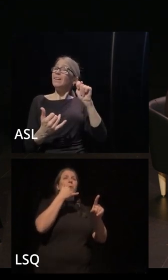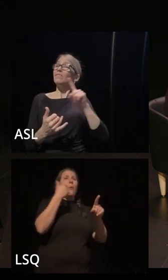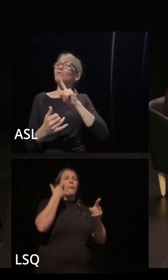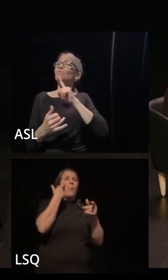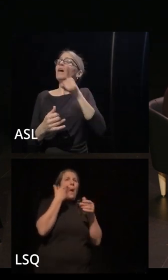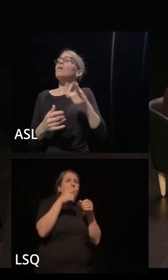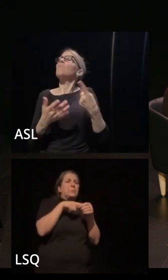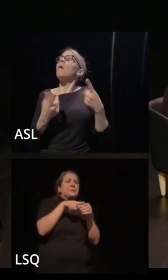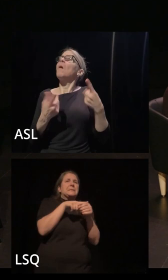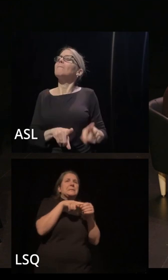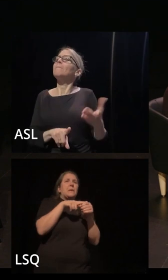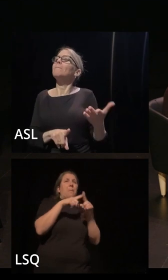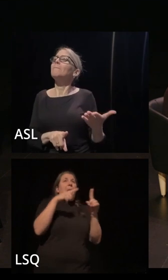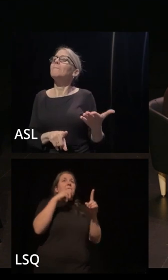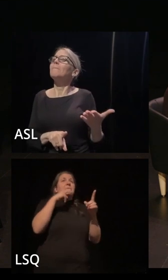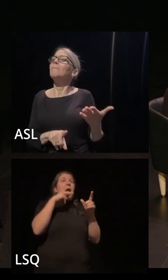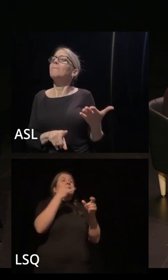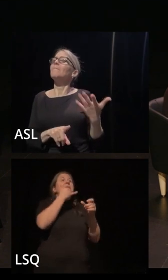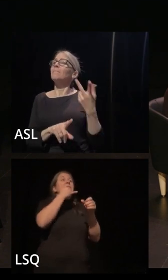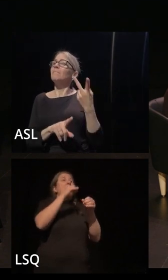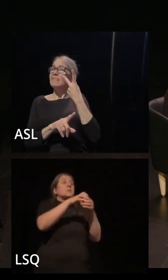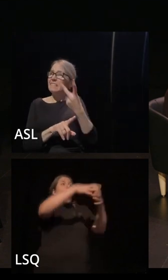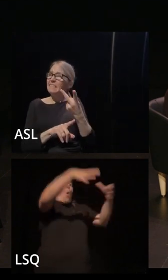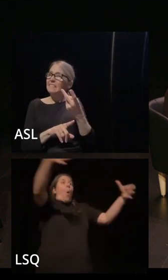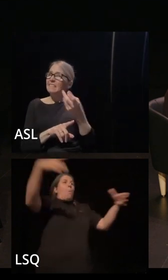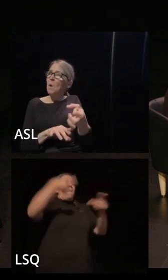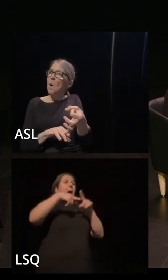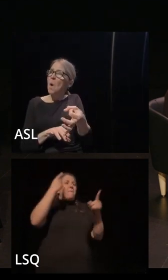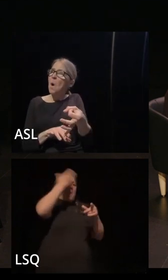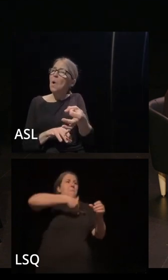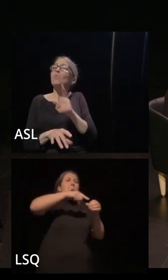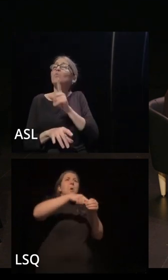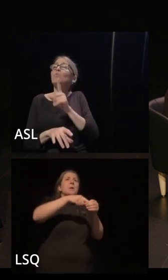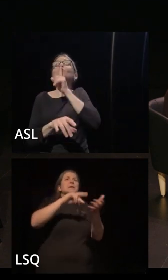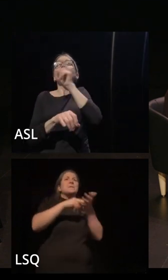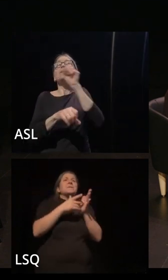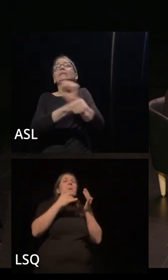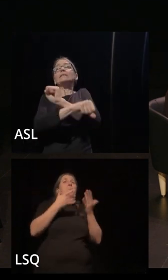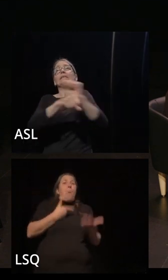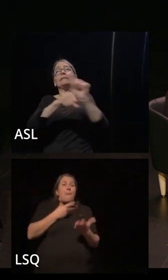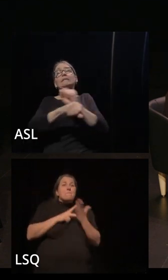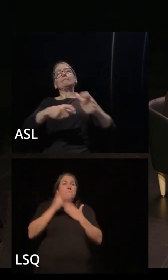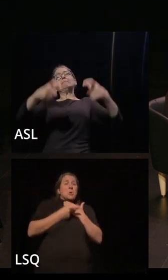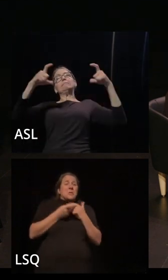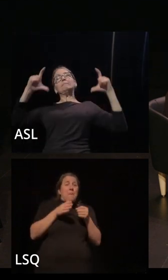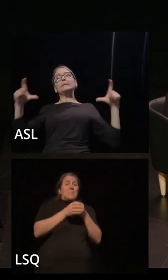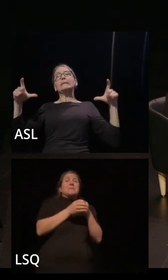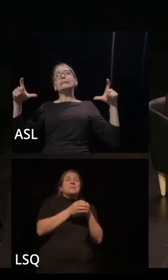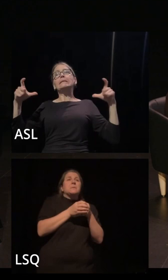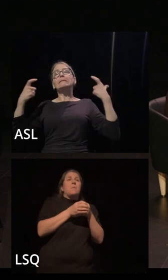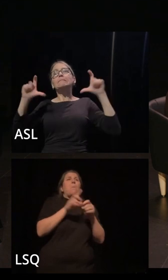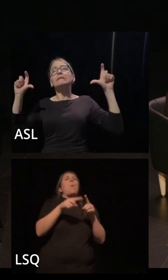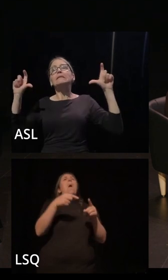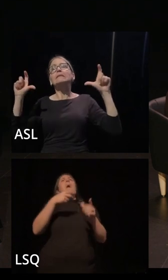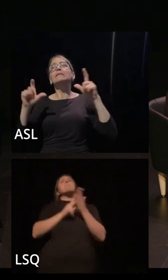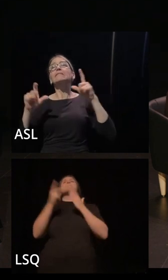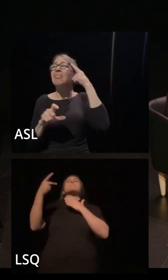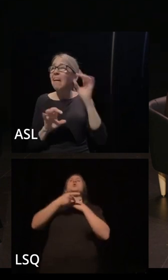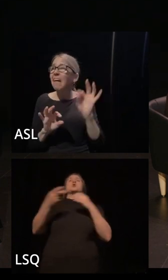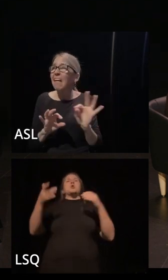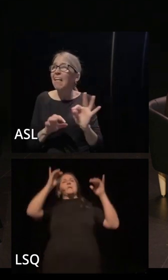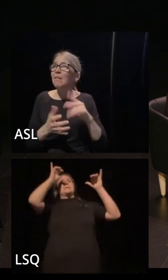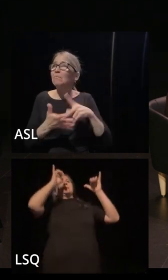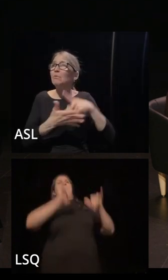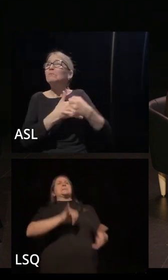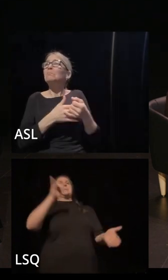imaginer. Donc, un projet comme celui-là peut devenir un échantillon même de cette complexité-là, mais jamais donner la sensation que c'est